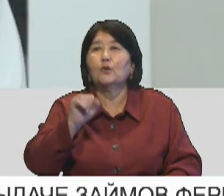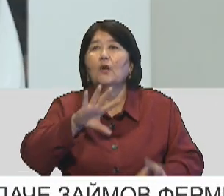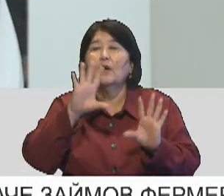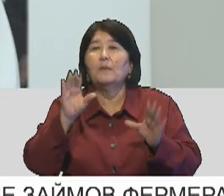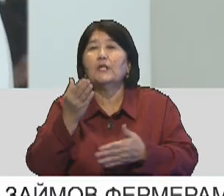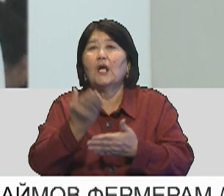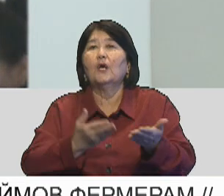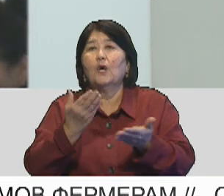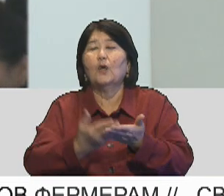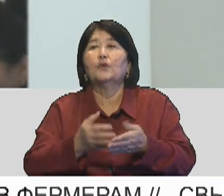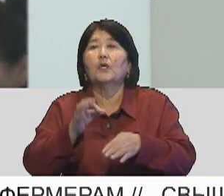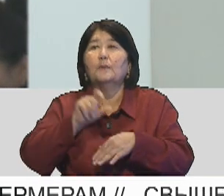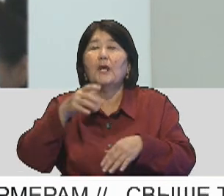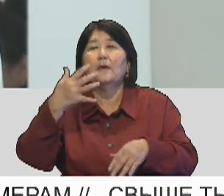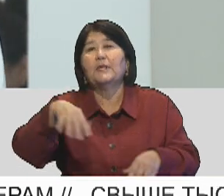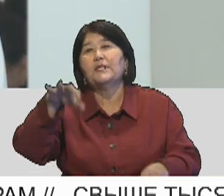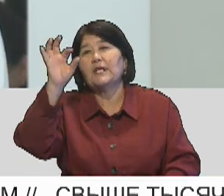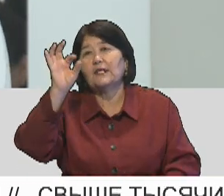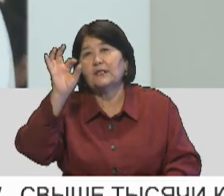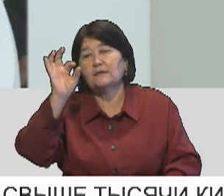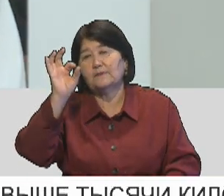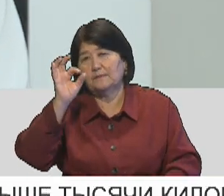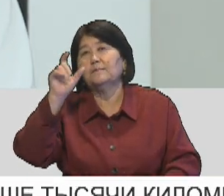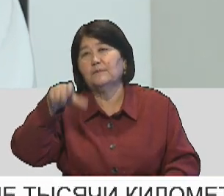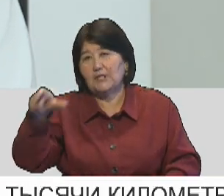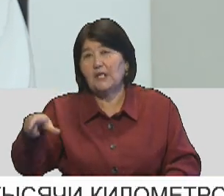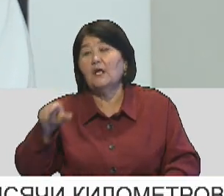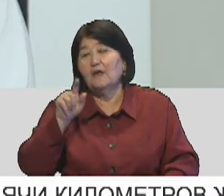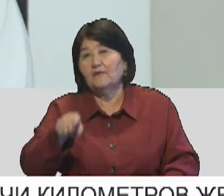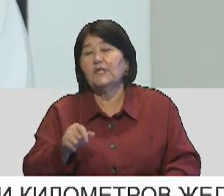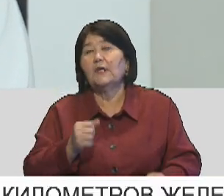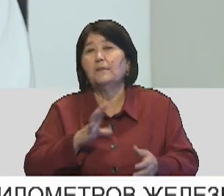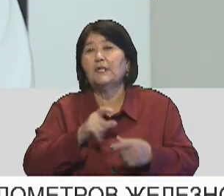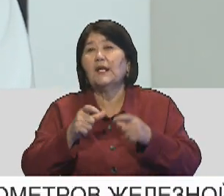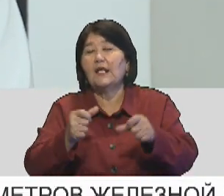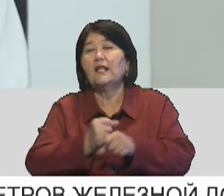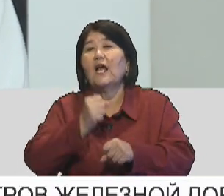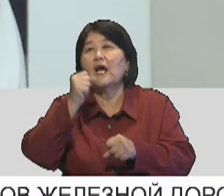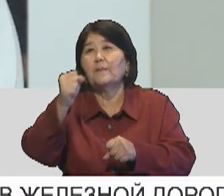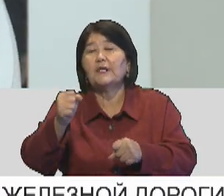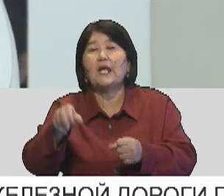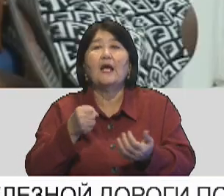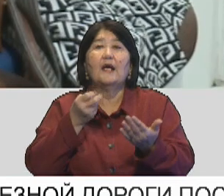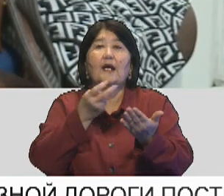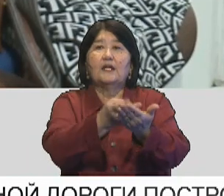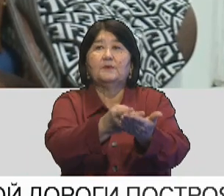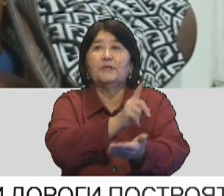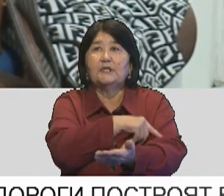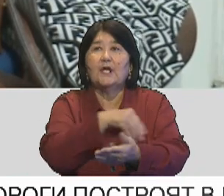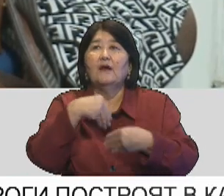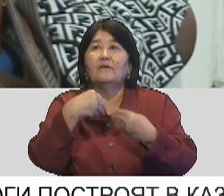консультировать по 50 пациентов выданы направление на госпитализацию